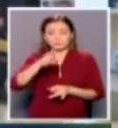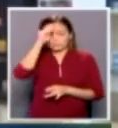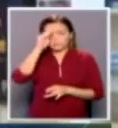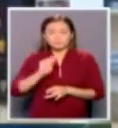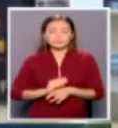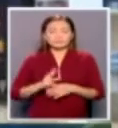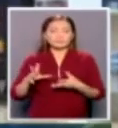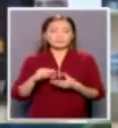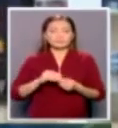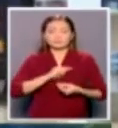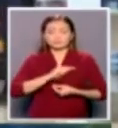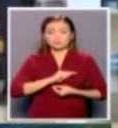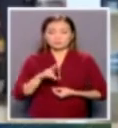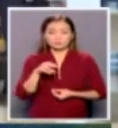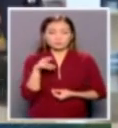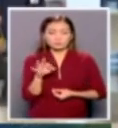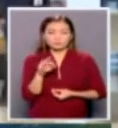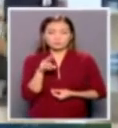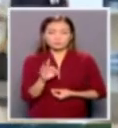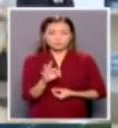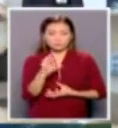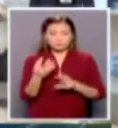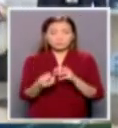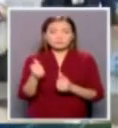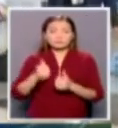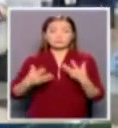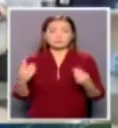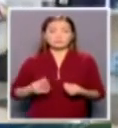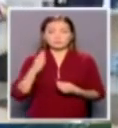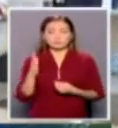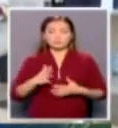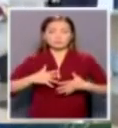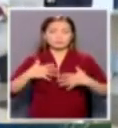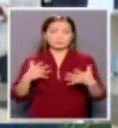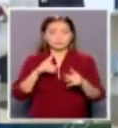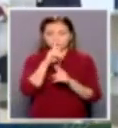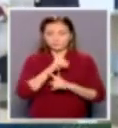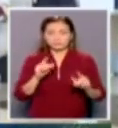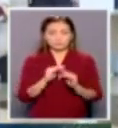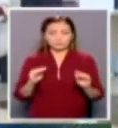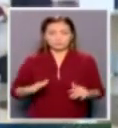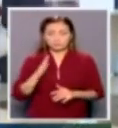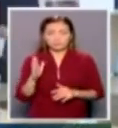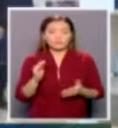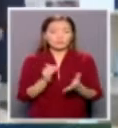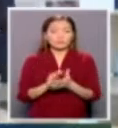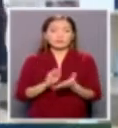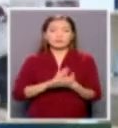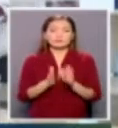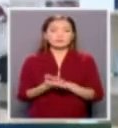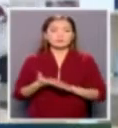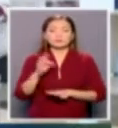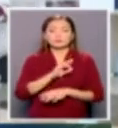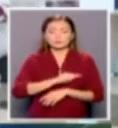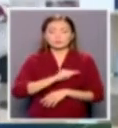по совместным мерам среди НПО. В том числе с каждым днем становится все больше особенных детей. Знакомство с системой